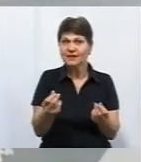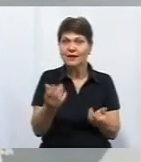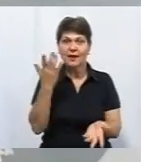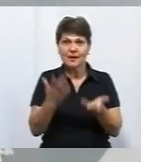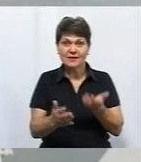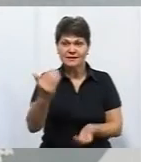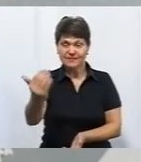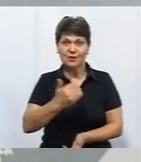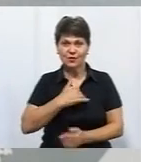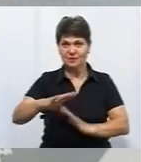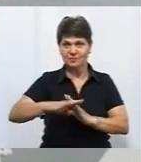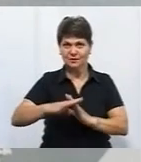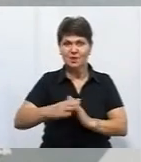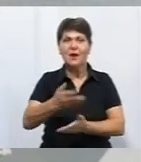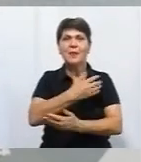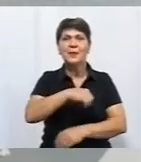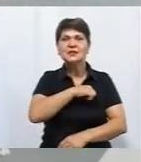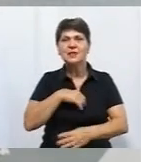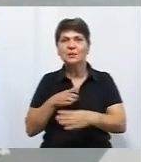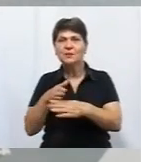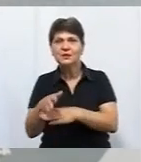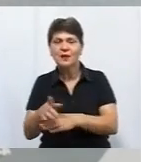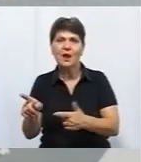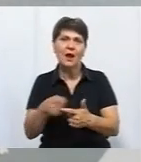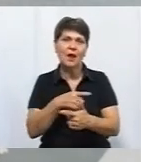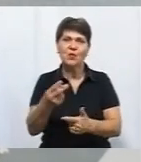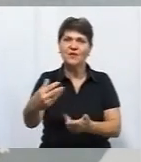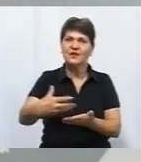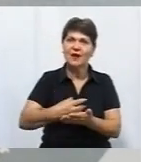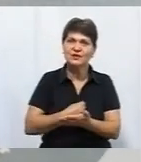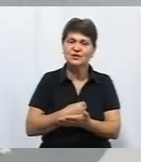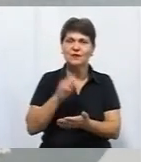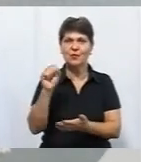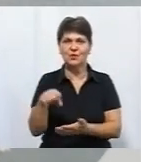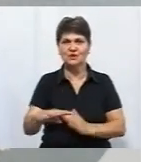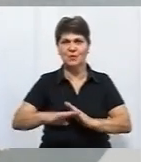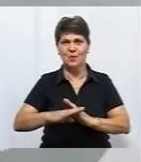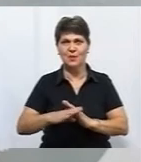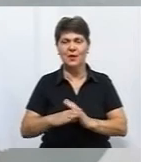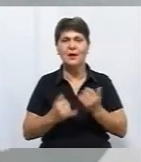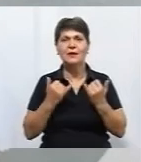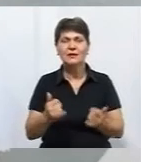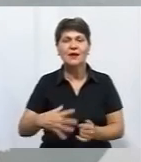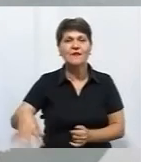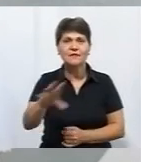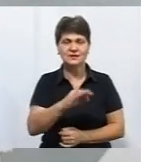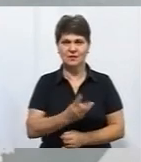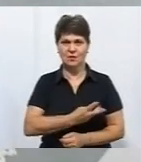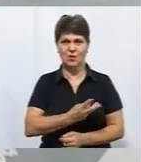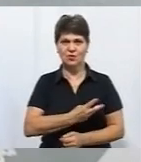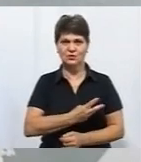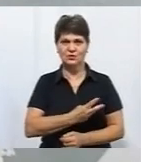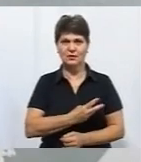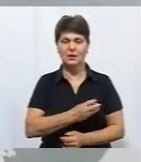хочете допомогти, ми знайдемо для вас роботу. Або ви будете встановлювати, або ви фінансово будете допомагати. Тобто для всіх охочих ми робимо це.